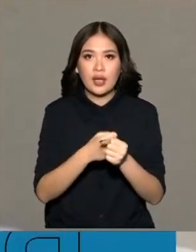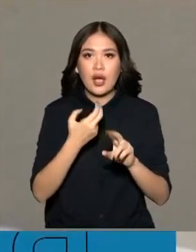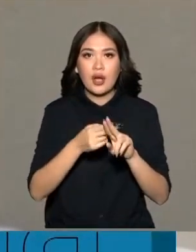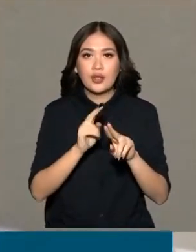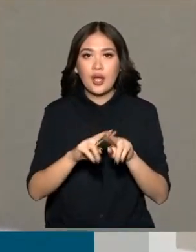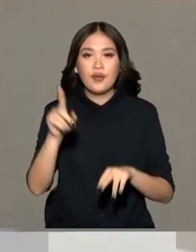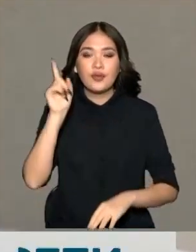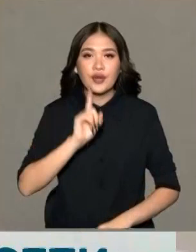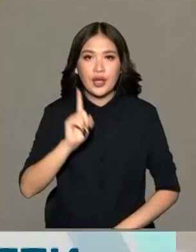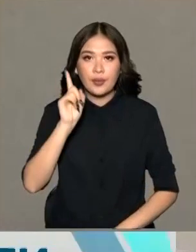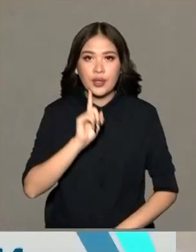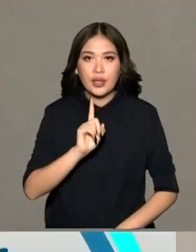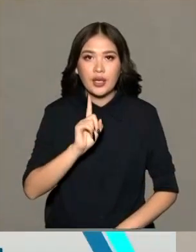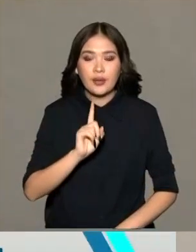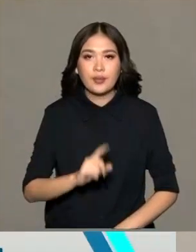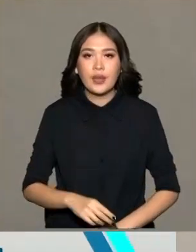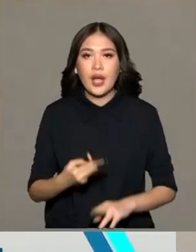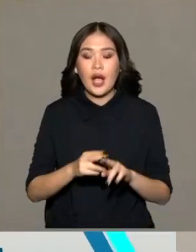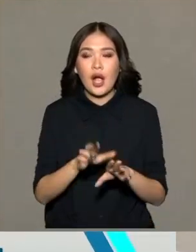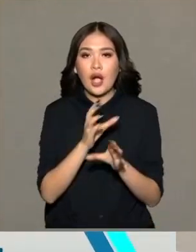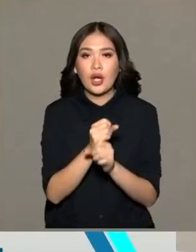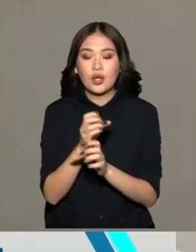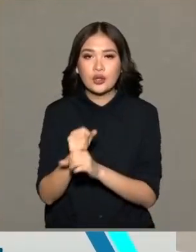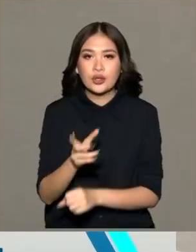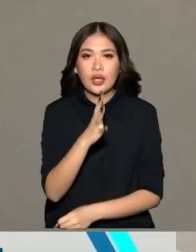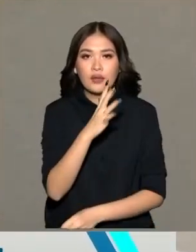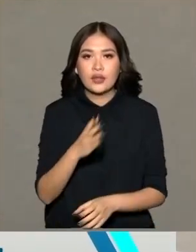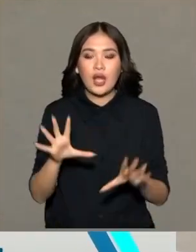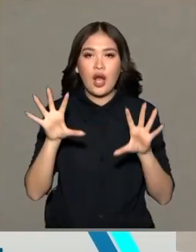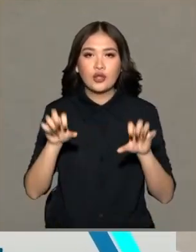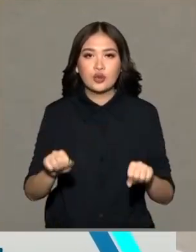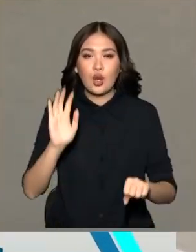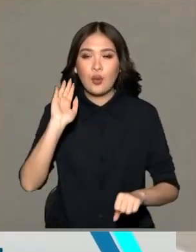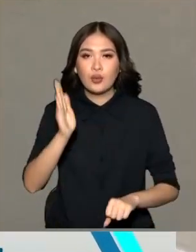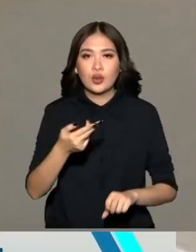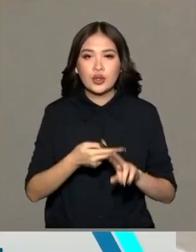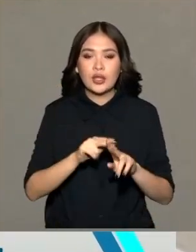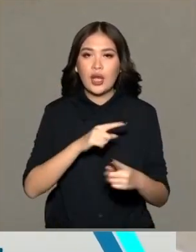объекты временно, на короткий промежуток, будут отключены от циркуляции.